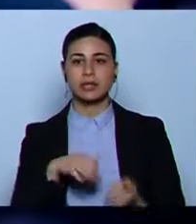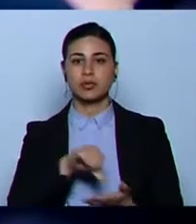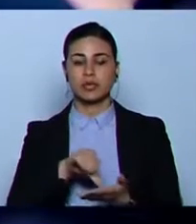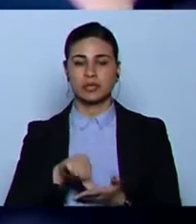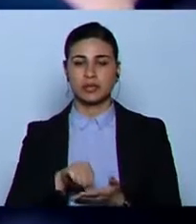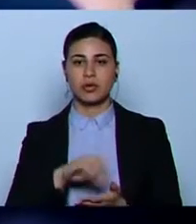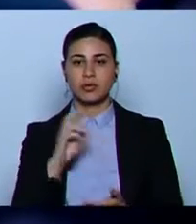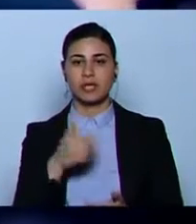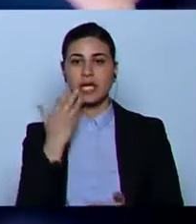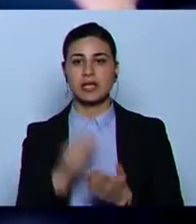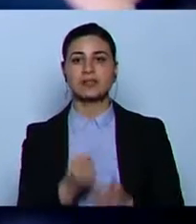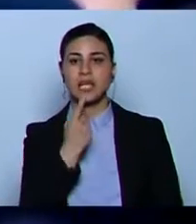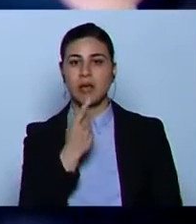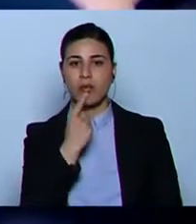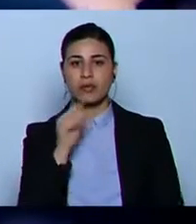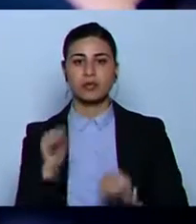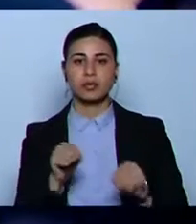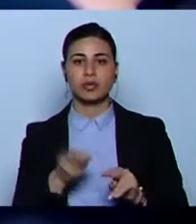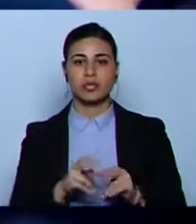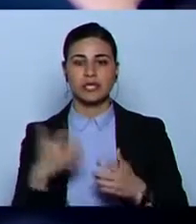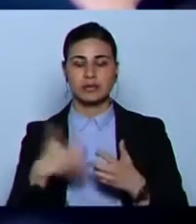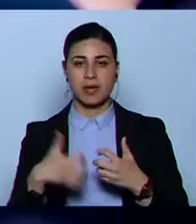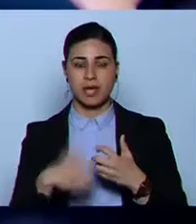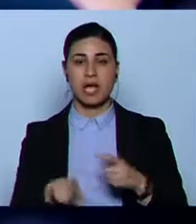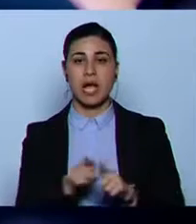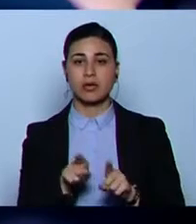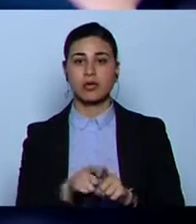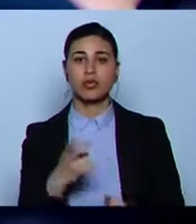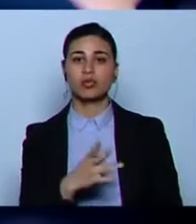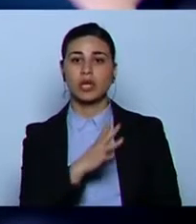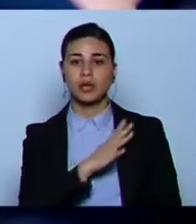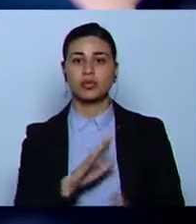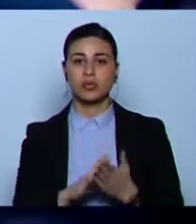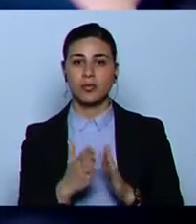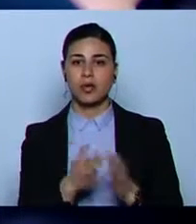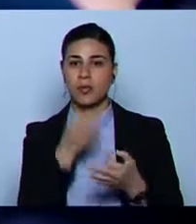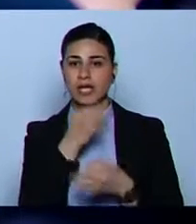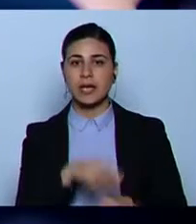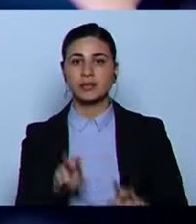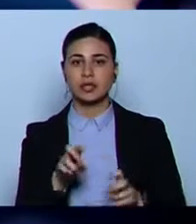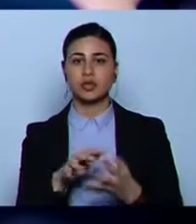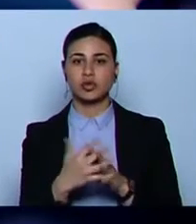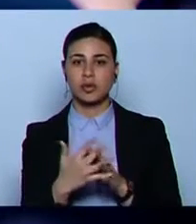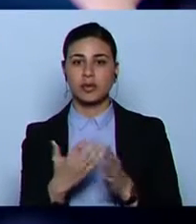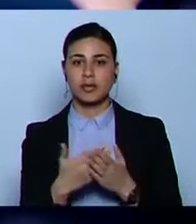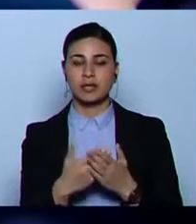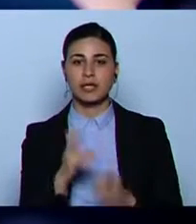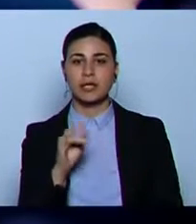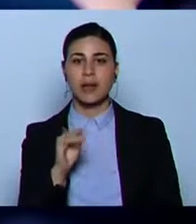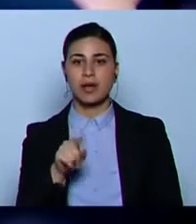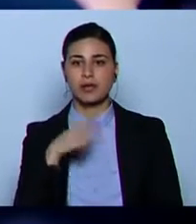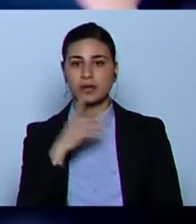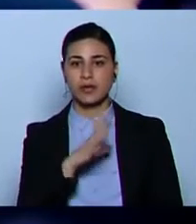მონაწილეობა და თავის გემოვნებით მოასწრეს ეს პარტი. ანალოგიურად უნდა იყოს მდგომარეობა ნებისმიერ სოფელში, მაგრამ ნაფარეული